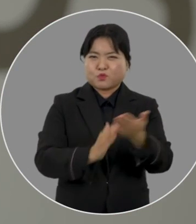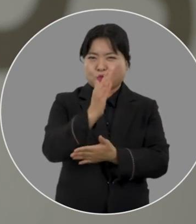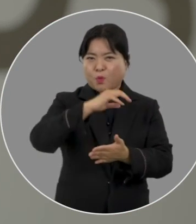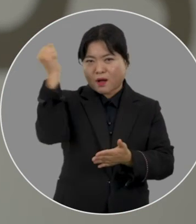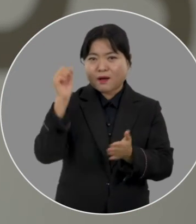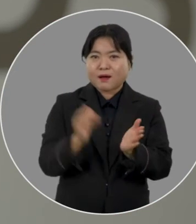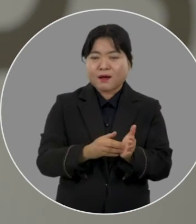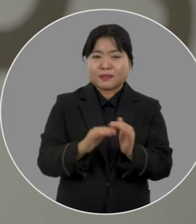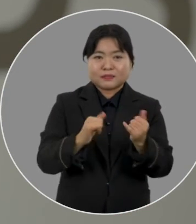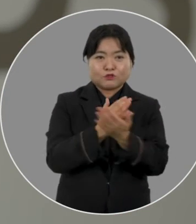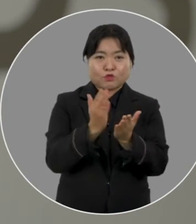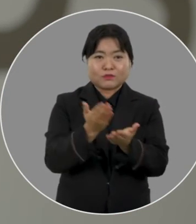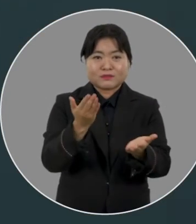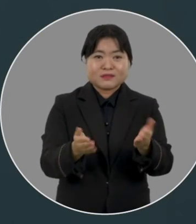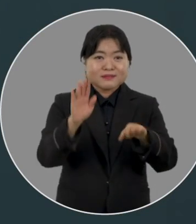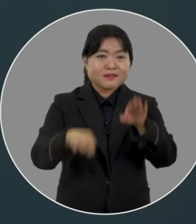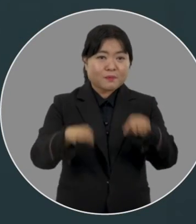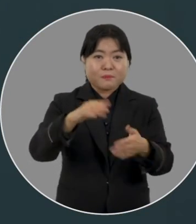이 인종차별법의 내용을 보면